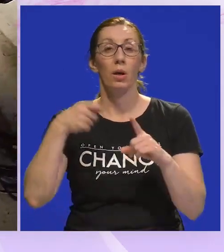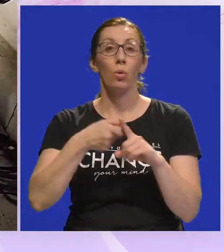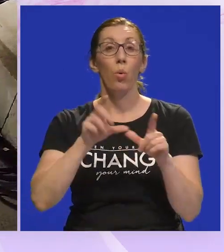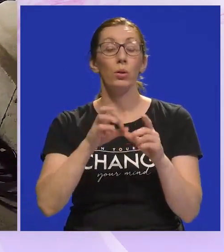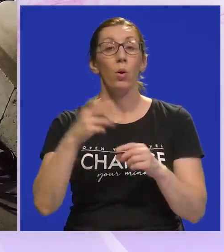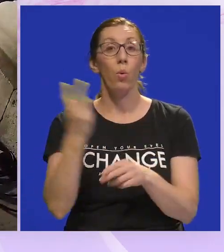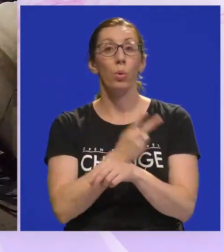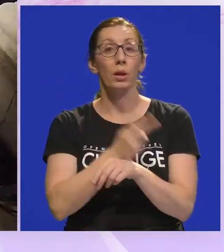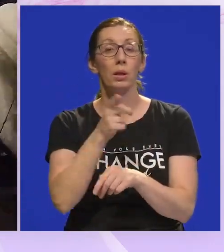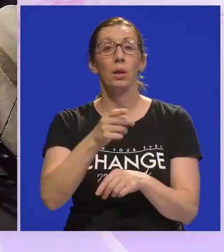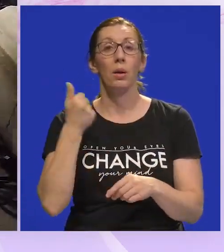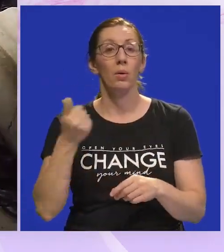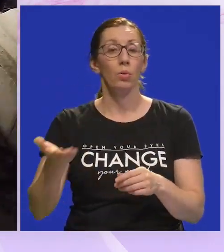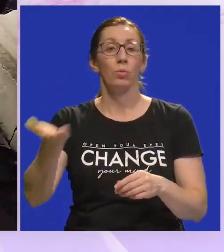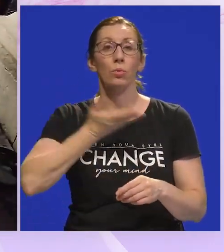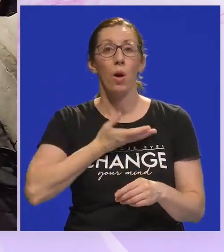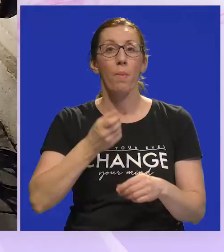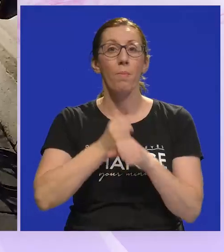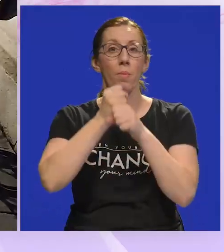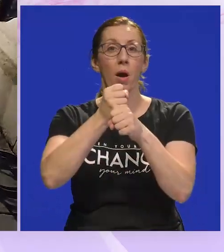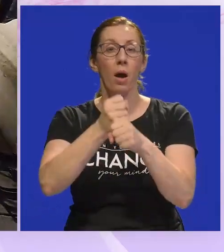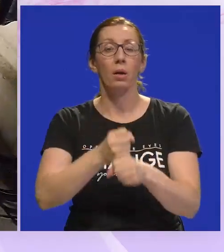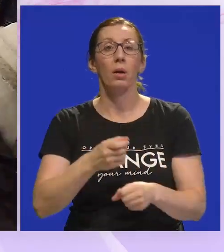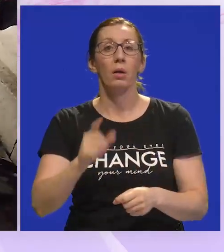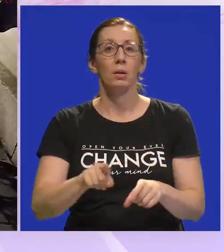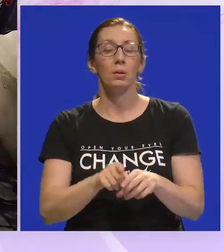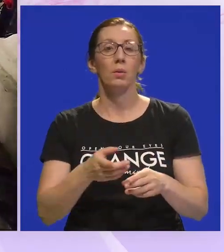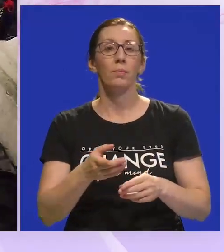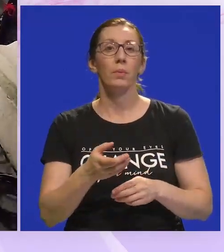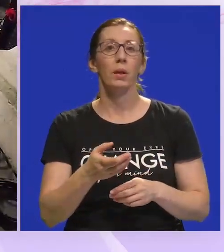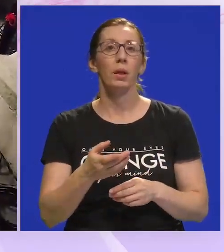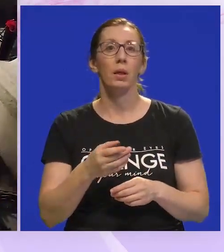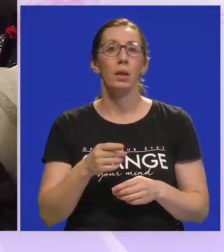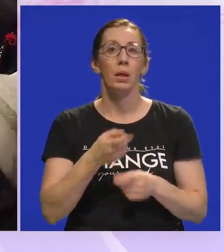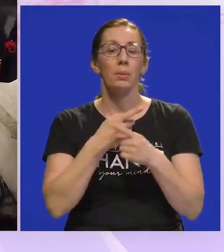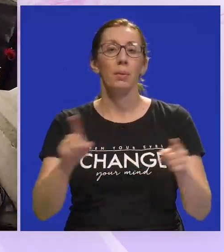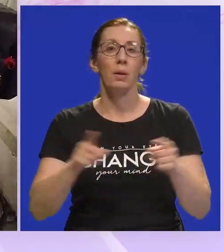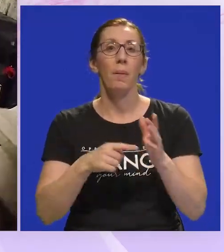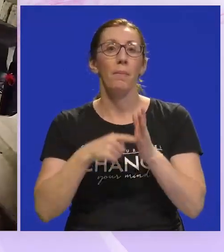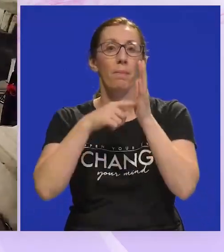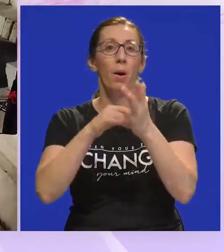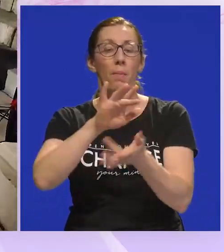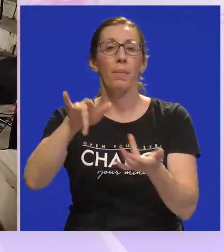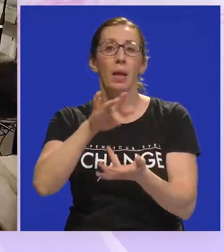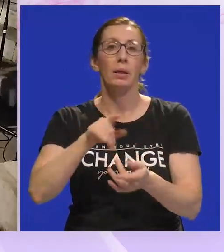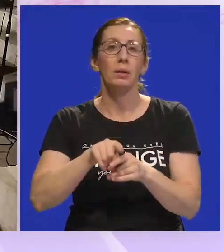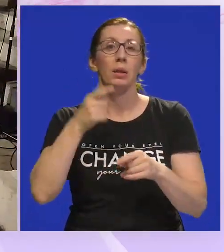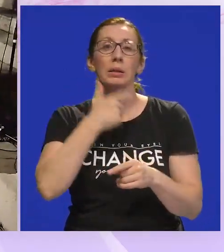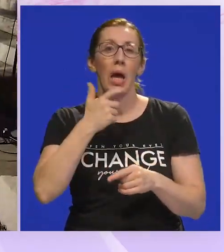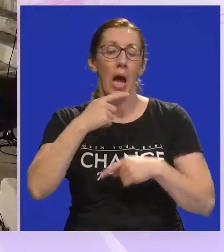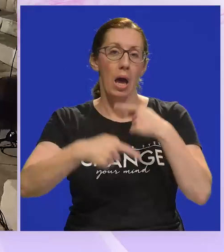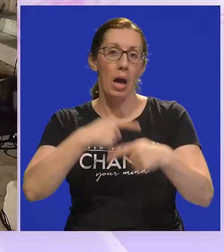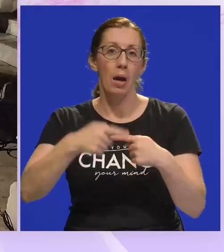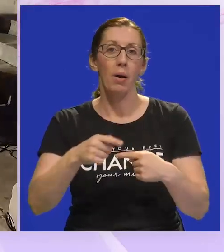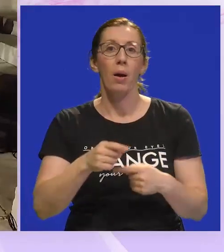Kud Uljanik dobitnik je brojnih priznanja i nagrada, od kojih ističemo one za izvornost prikaza plesa i